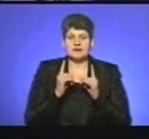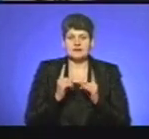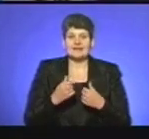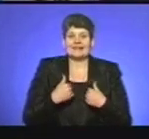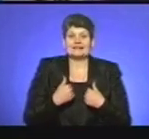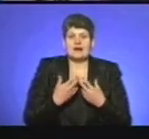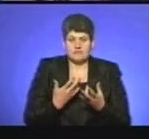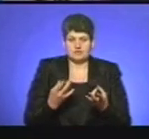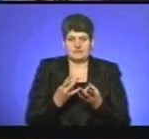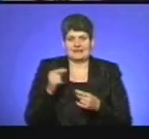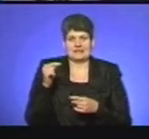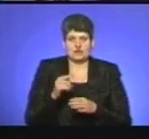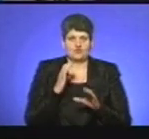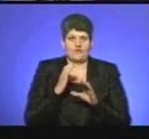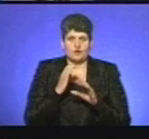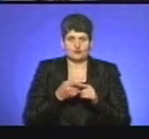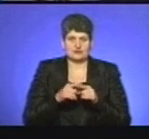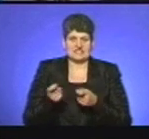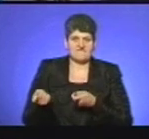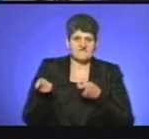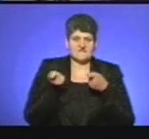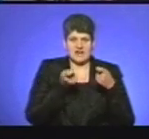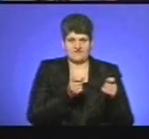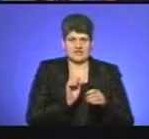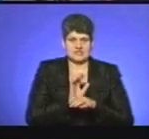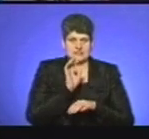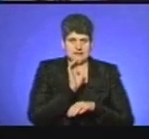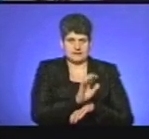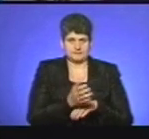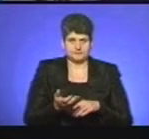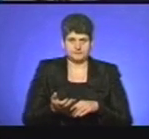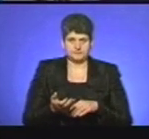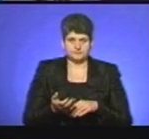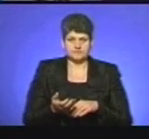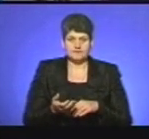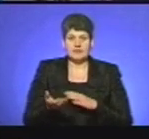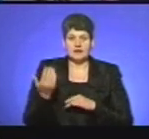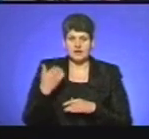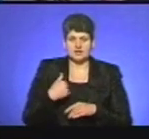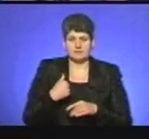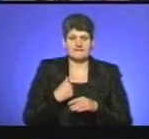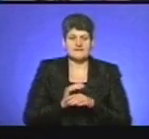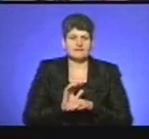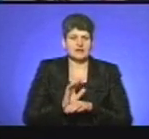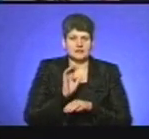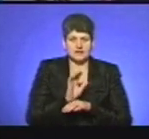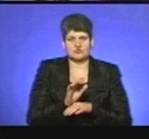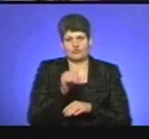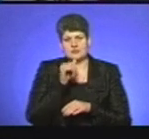потрібно десь 1000 вагонів для того, щоб це вивезти. Це для плодотворної роботи. Раніше ми відвантажували в